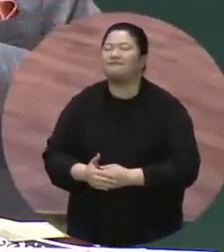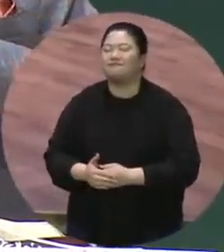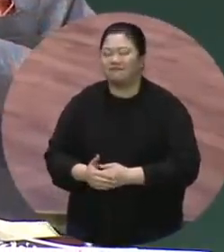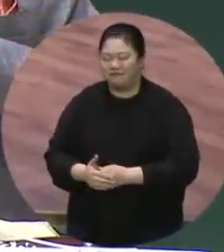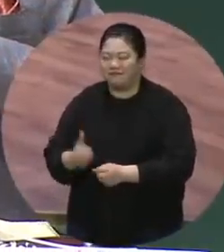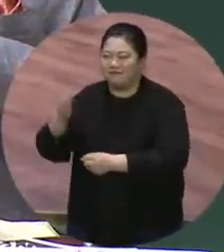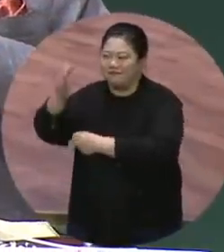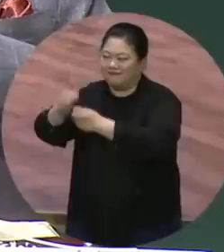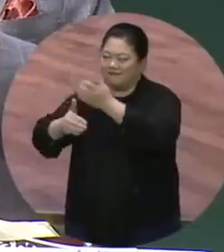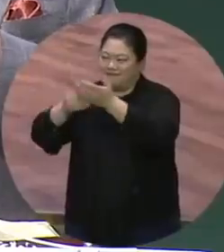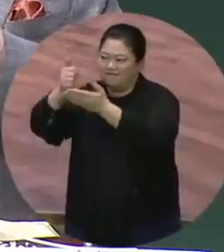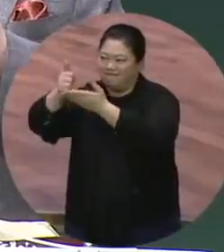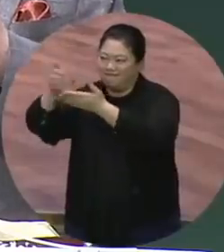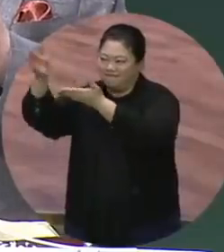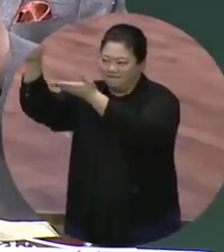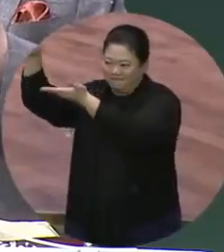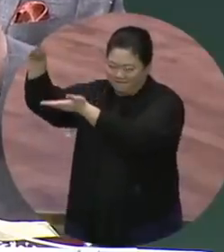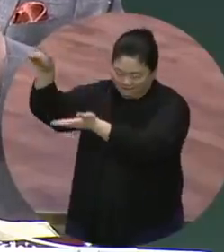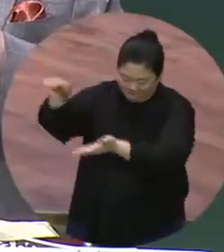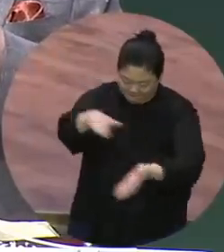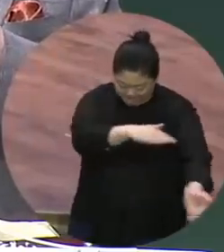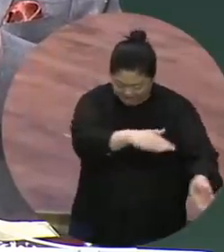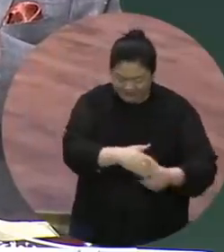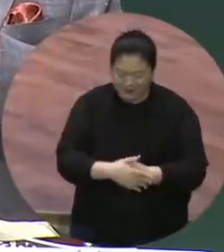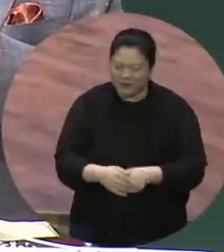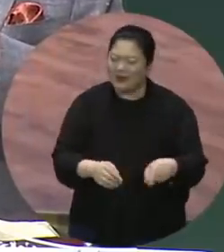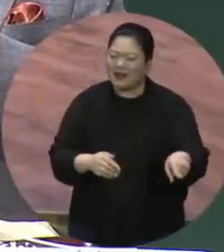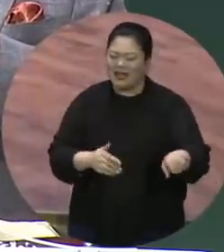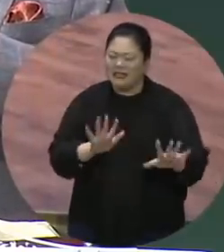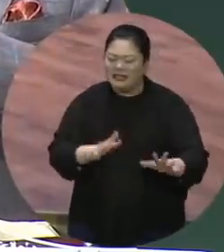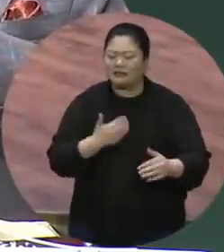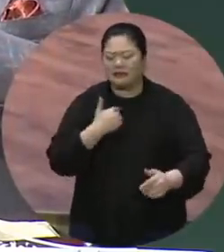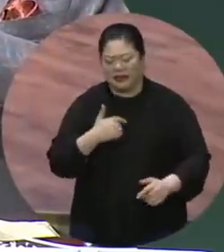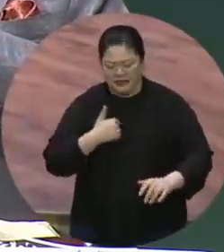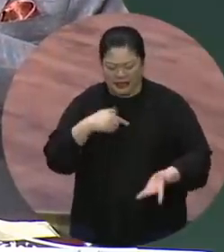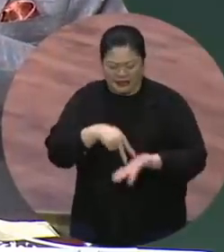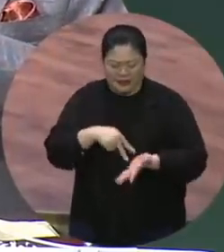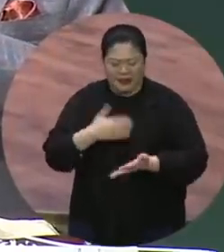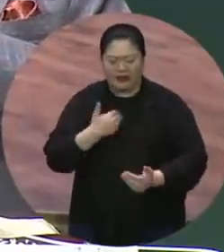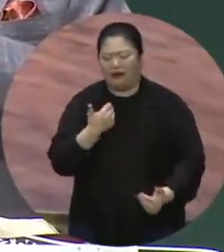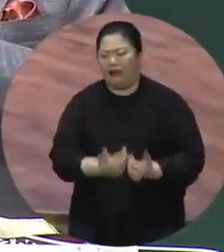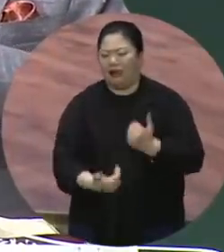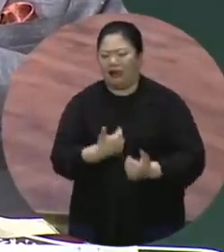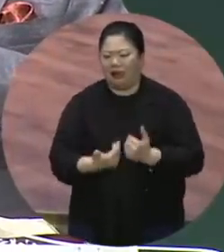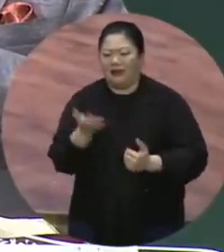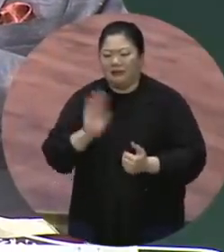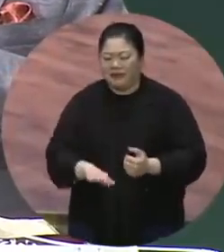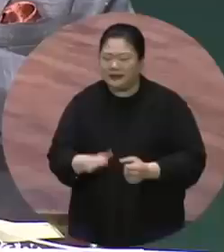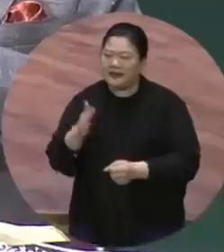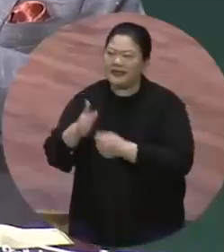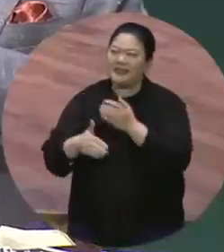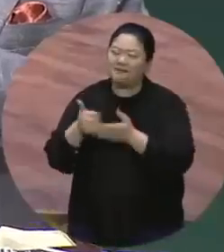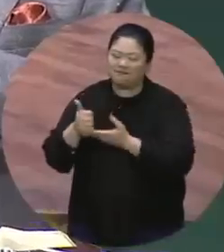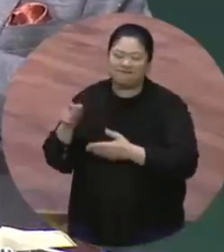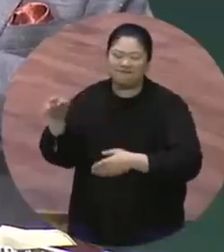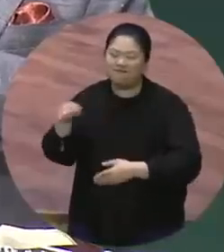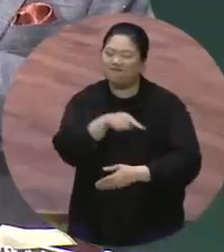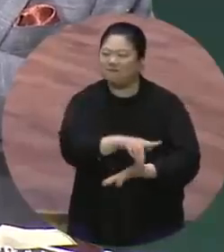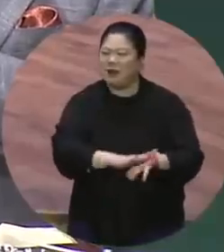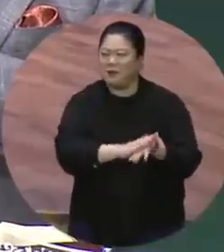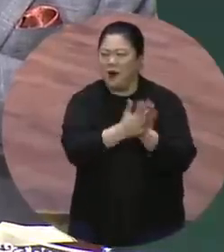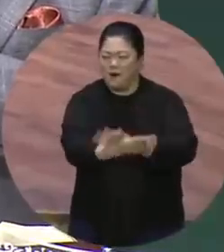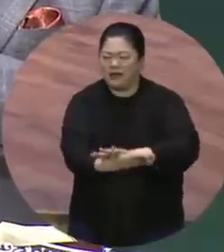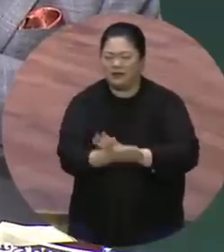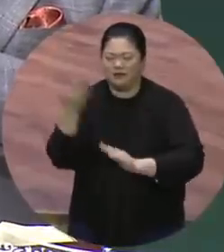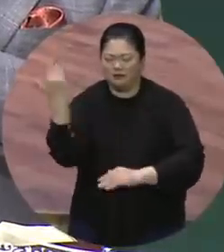있어. 결국은 축복으로 다 바꿔주실 거야. 라고 말합니다. 말을 그렇게 합니다. 부정적인 말을